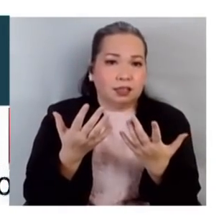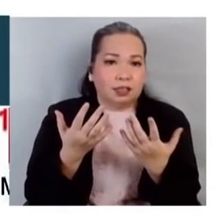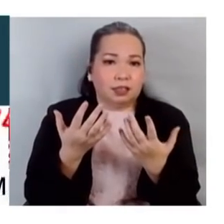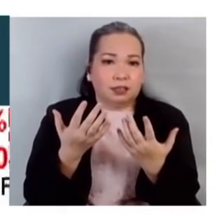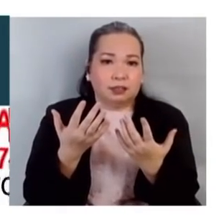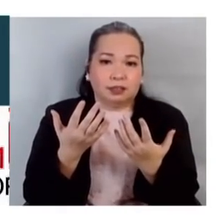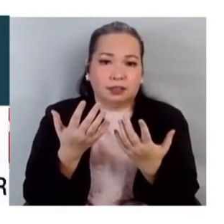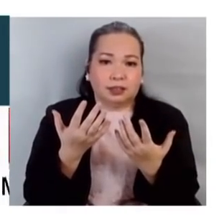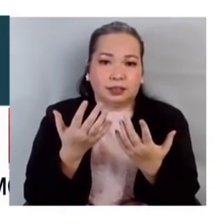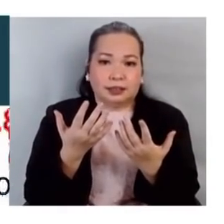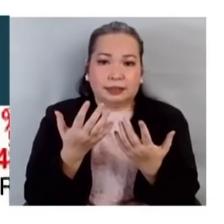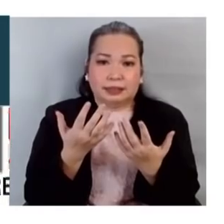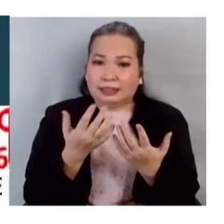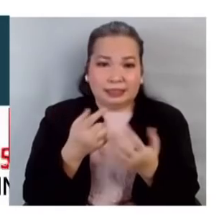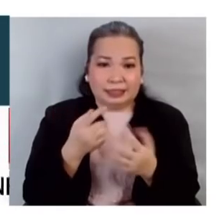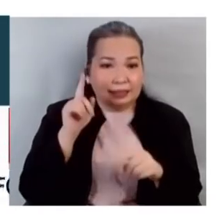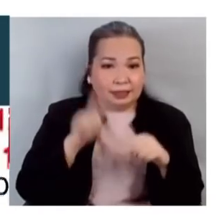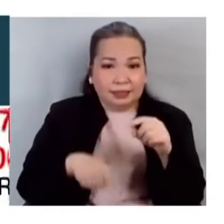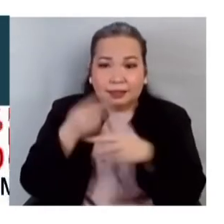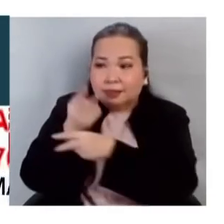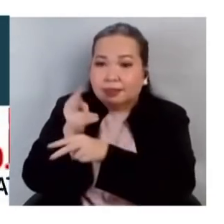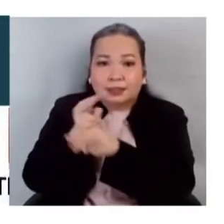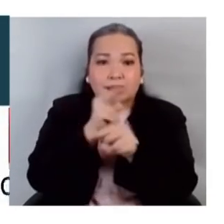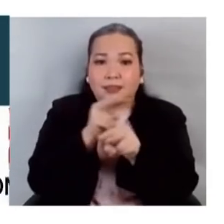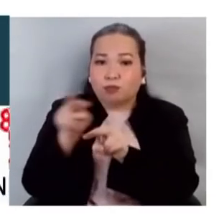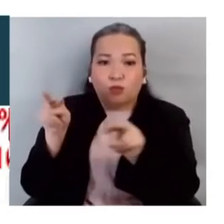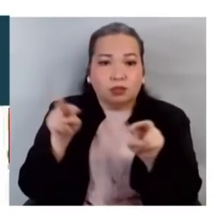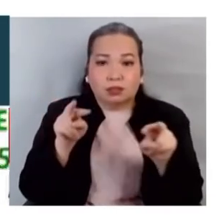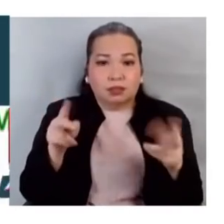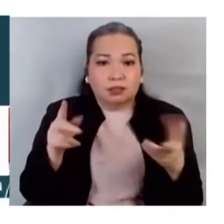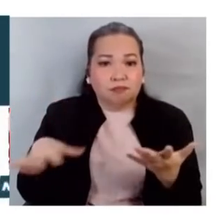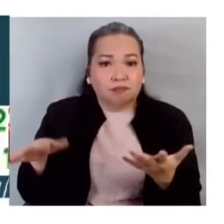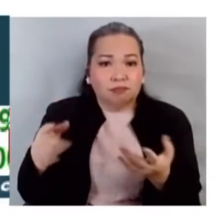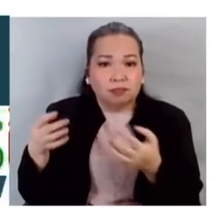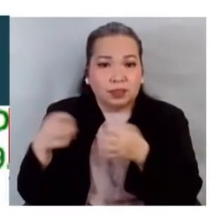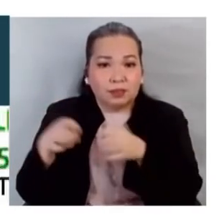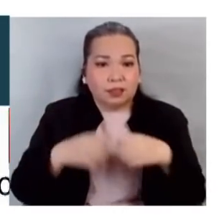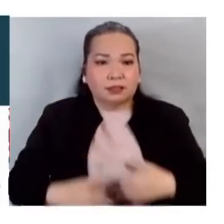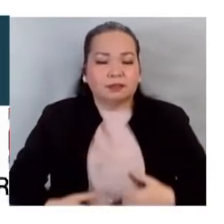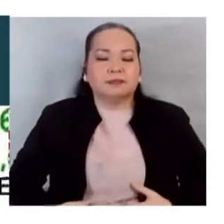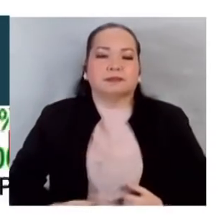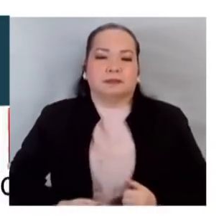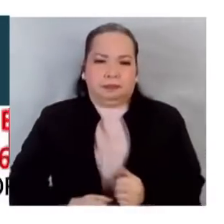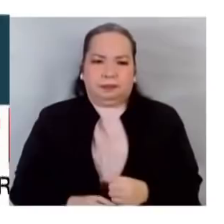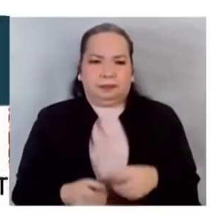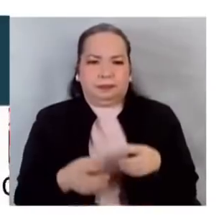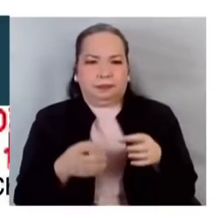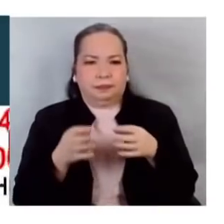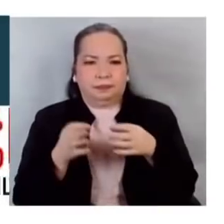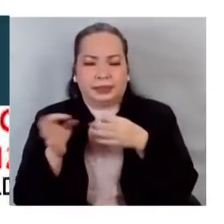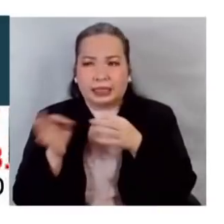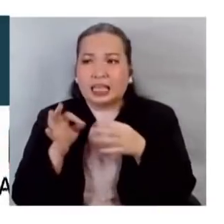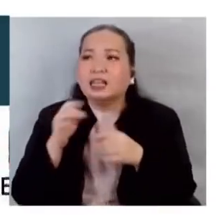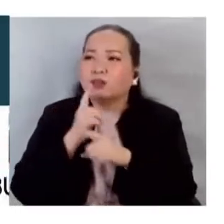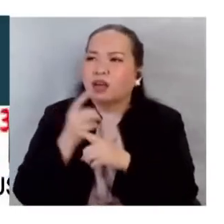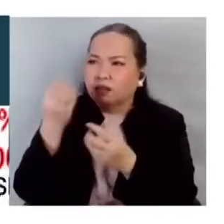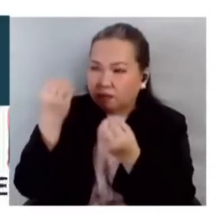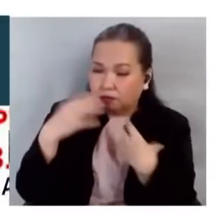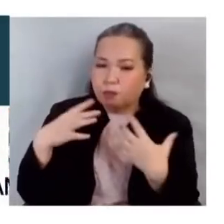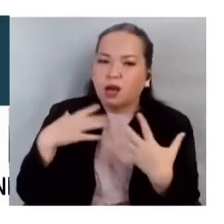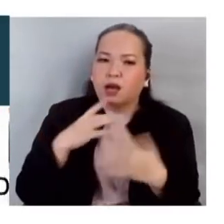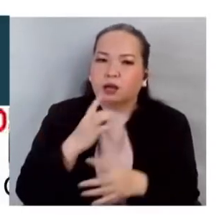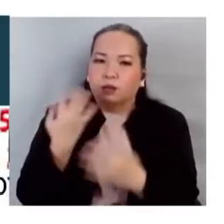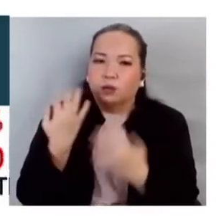Is it so hard to monitor the barangays there? Actually, kasi mayroong isang birthday party pala yung ginanap sa isang mga